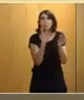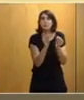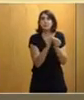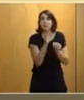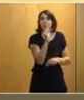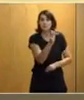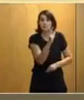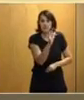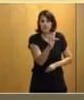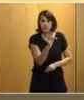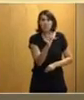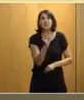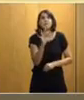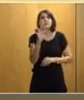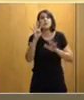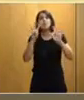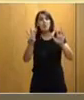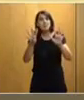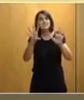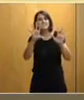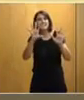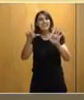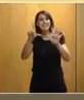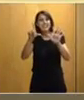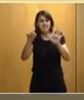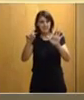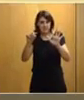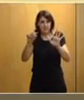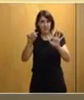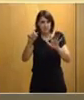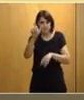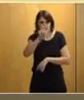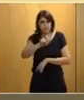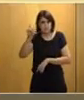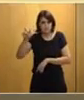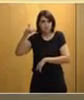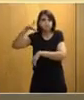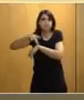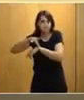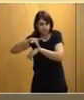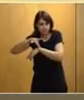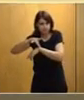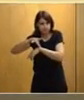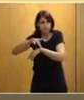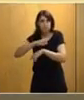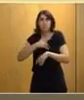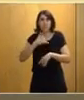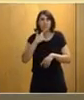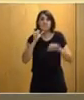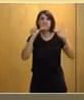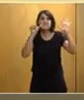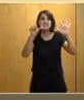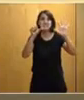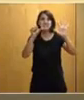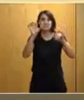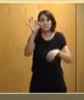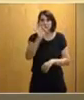970 casos positius que ha comentat la secretaria general fins a dia d'avui, doncs, això és un 6%.